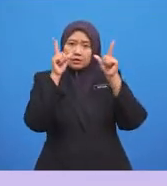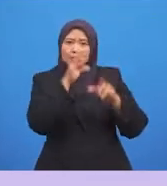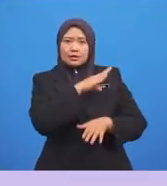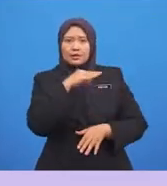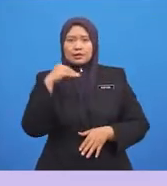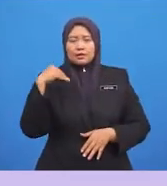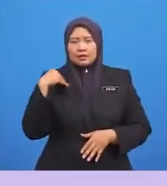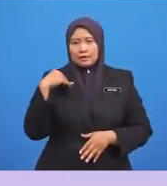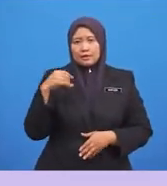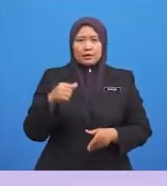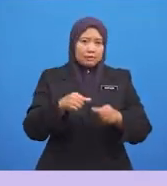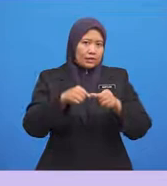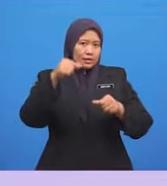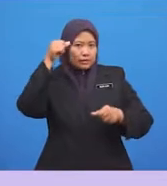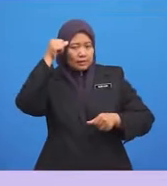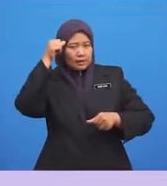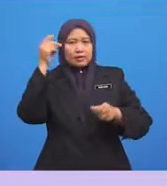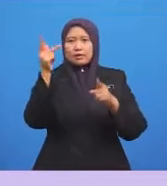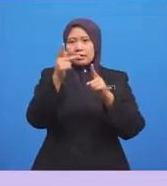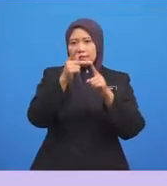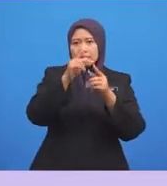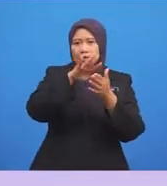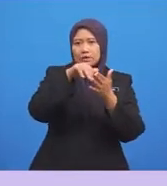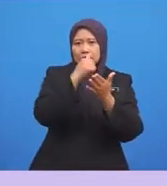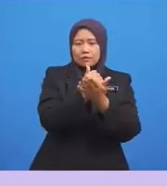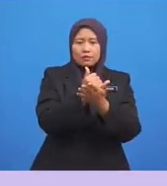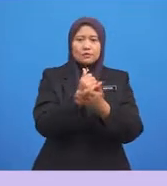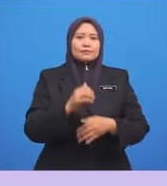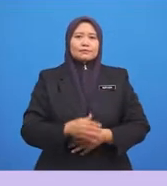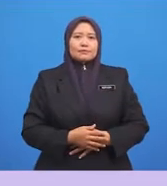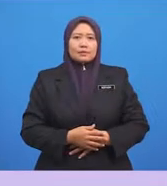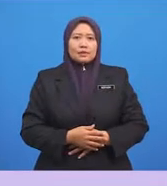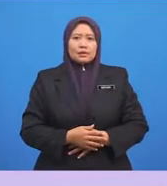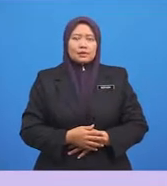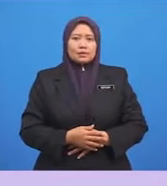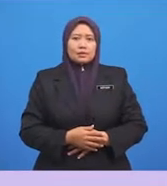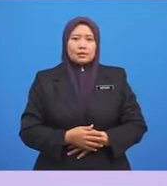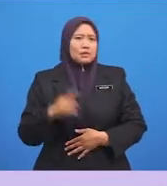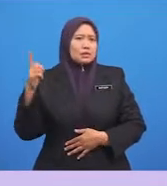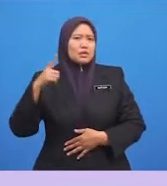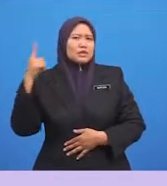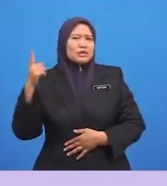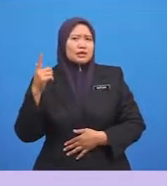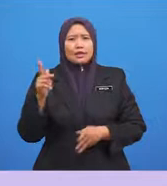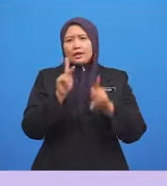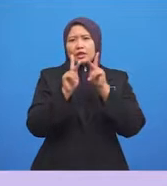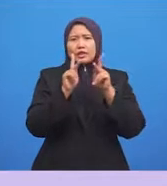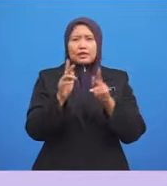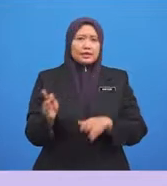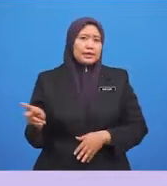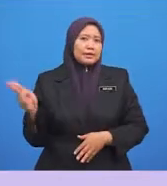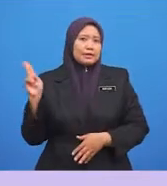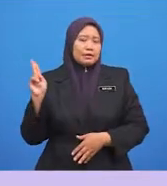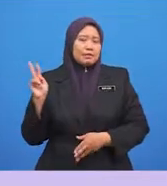dan peringatan kepada kita. Lazimnya, kata-kata hikmat